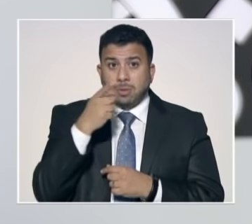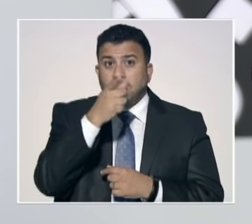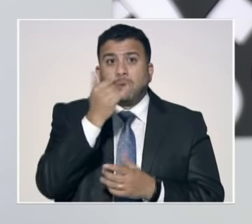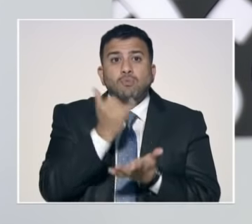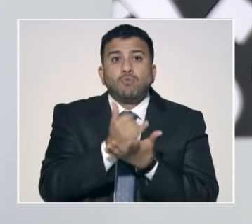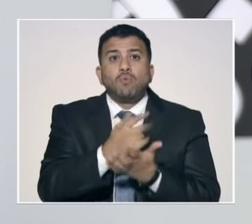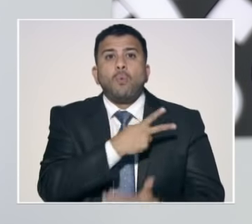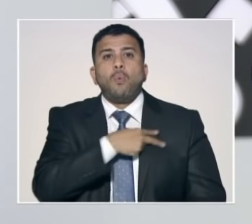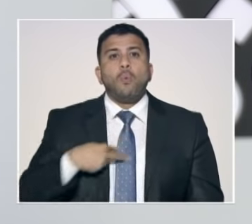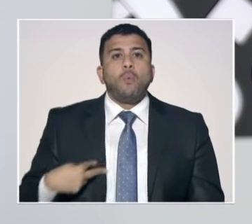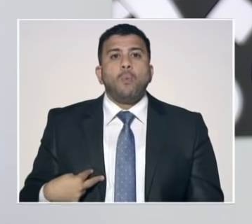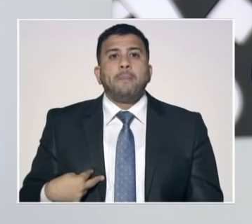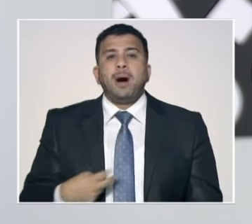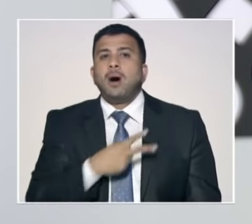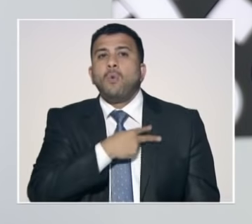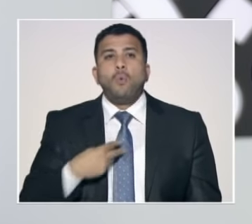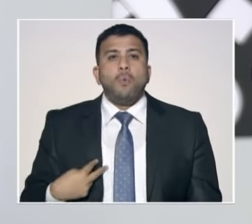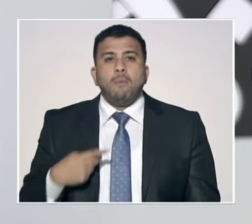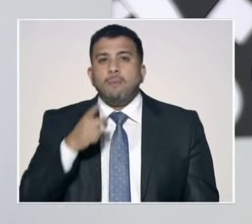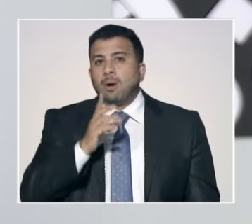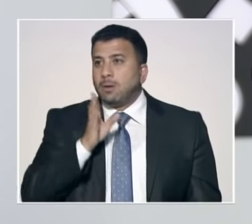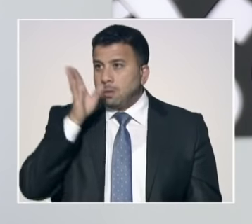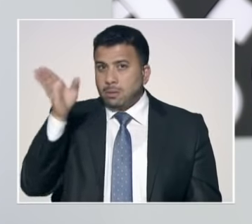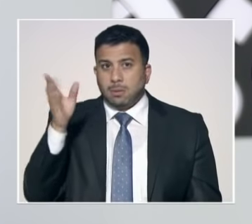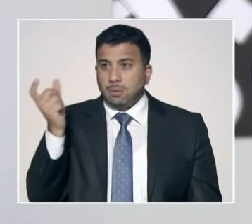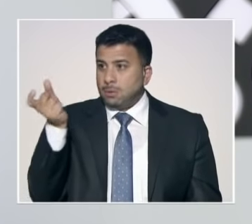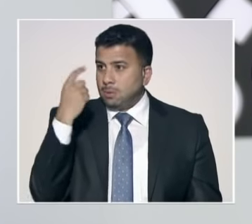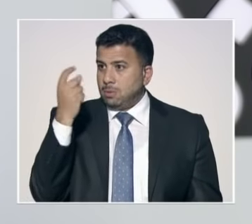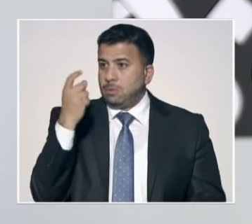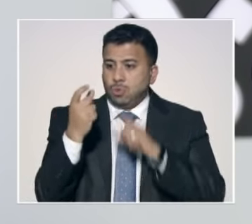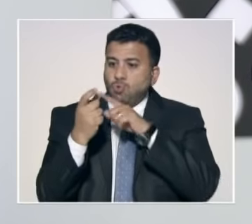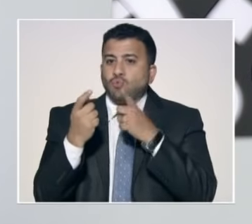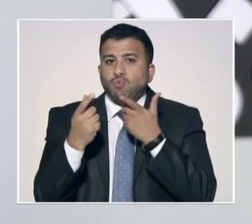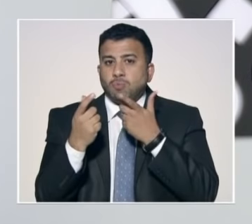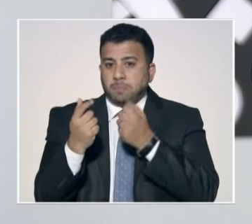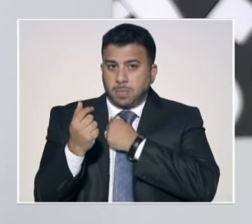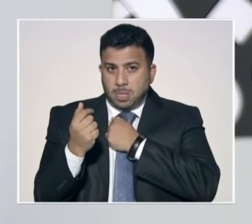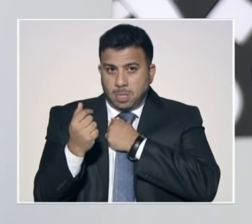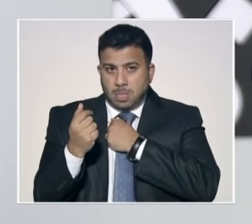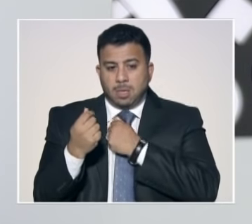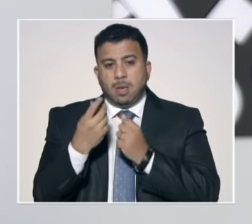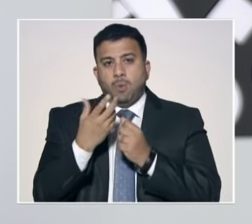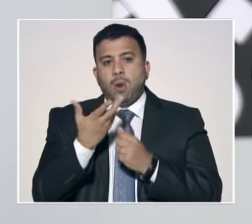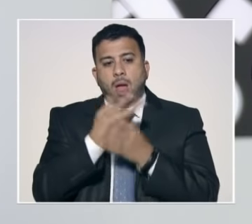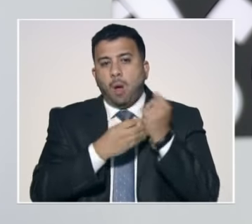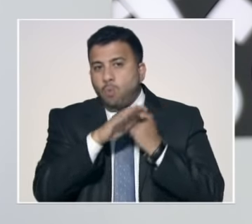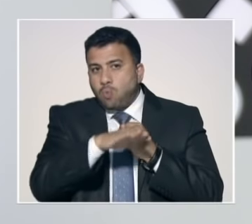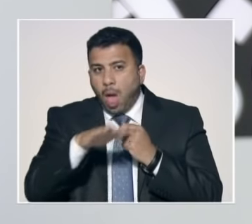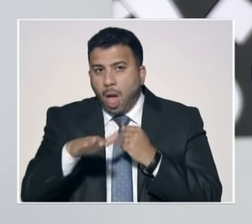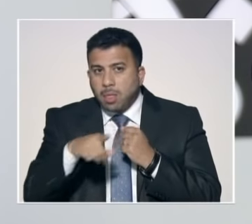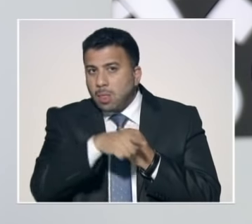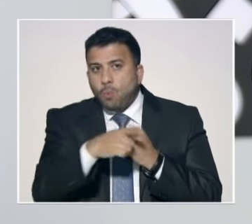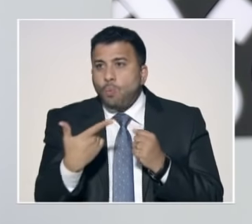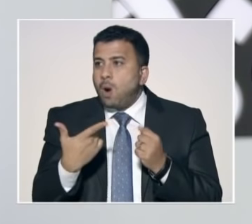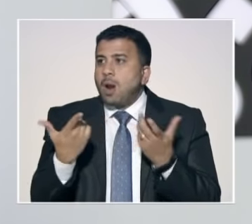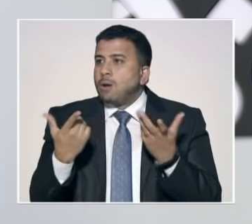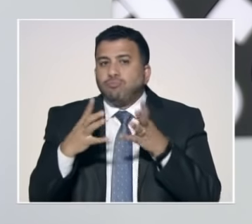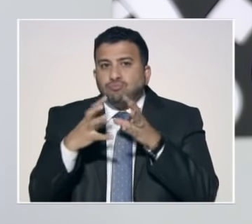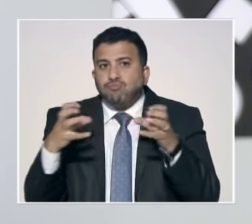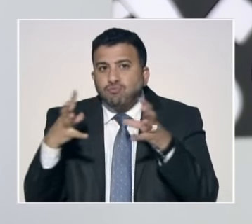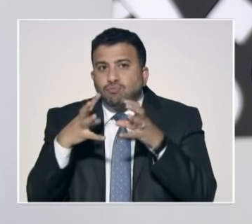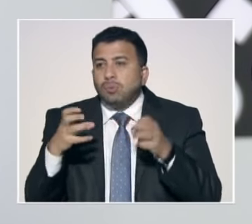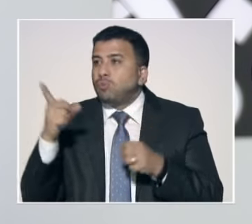التقاعد عندكم. فيه طبعا ما في دولة إلا عندها يعني هيئة أو وزارة أو جهة أو